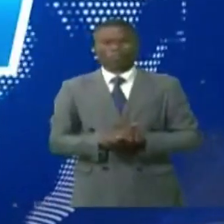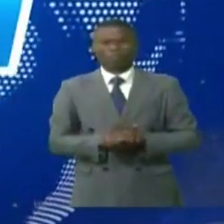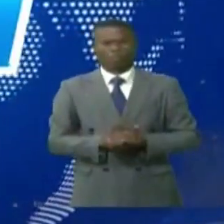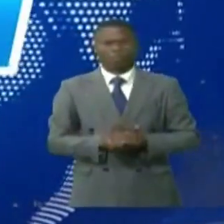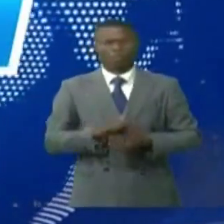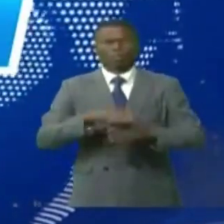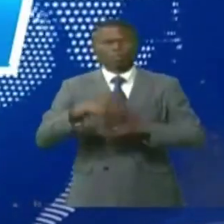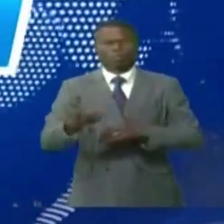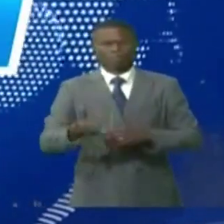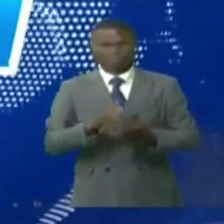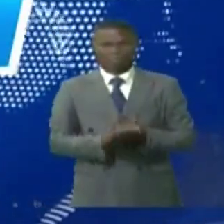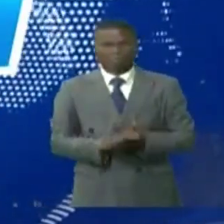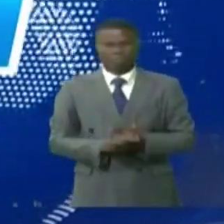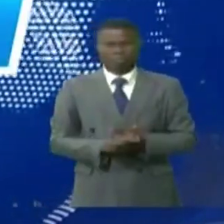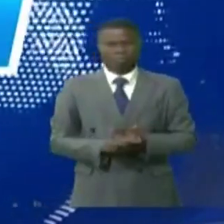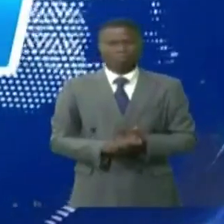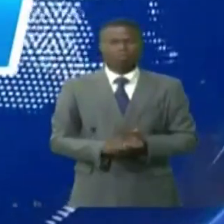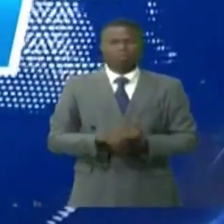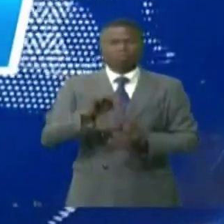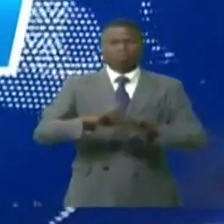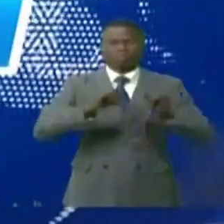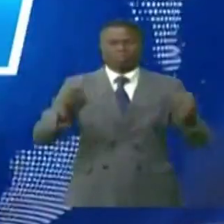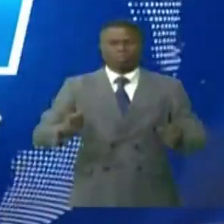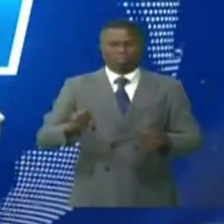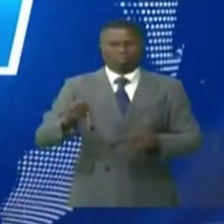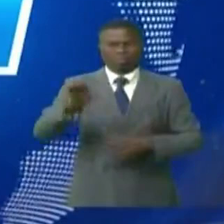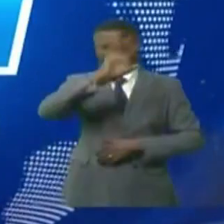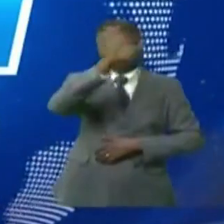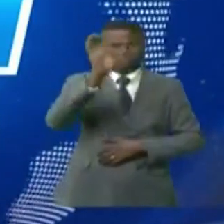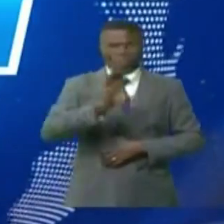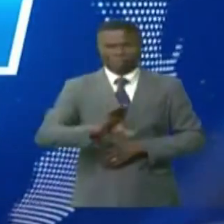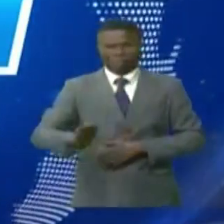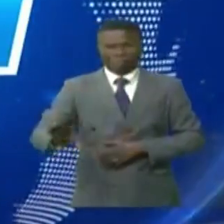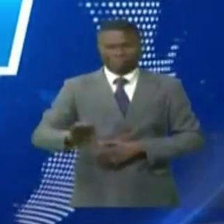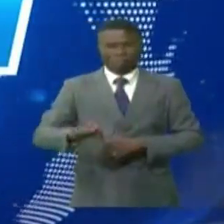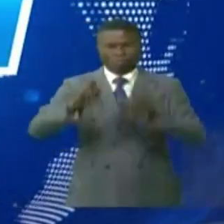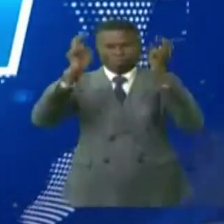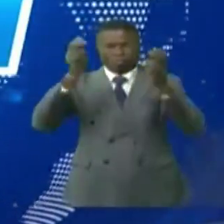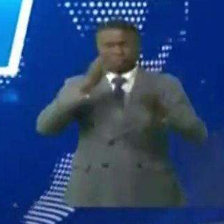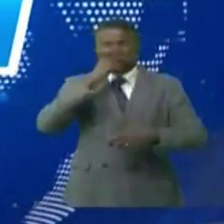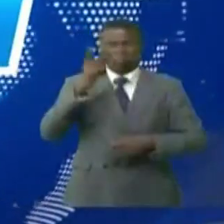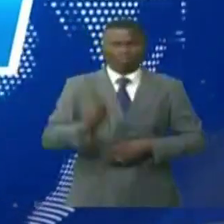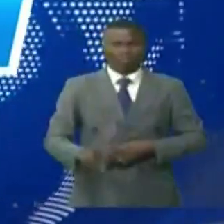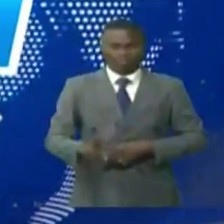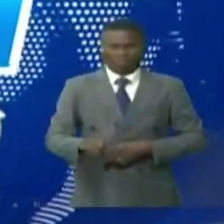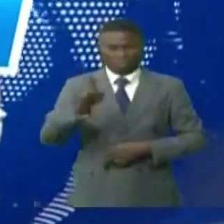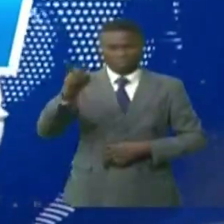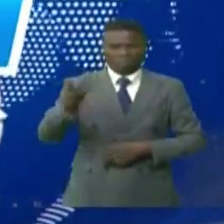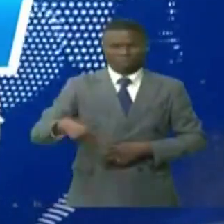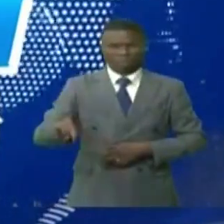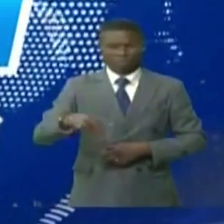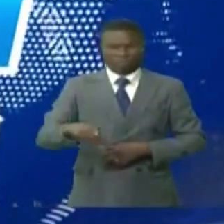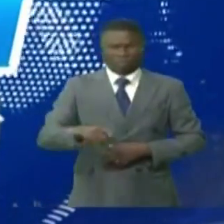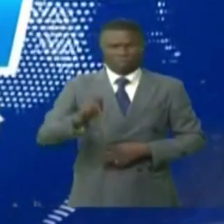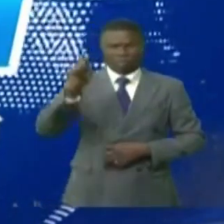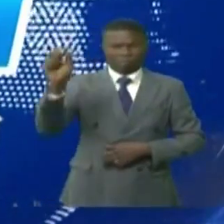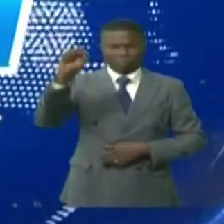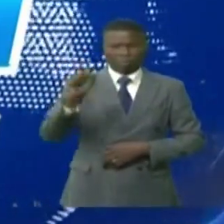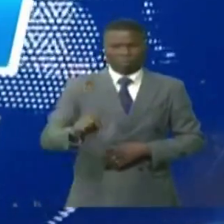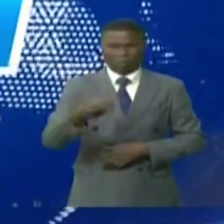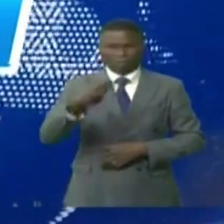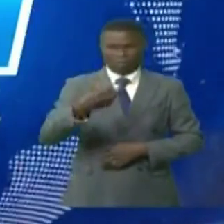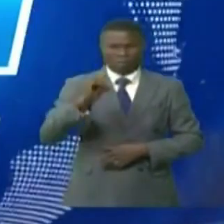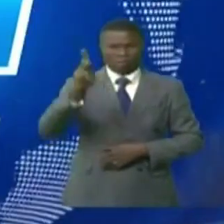Et après plus d'un demi-siècle, la commune de Mangobo-Sengama, dans la ville de Kisangani, nous sommes là dans la province de la Tchopo et